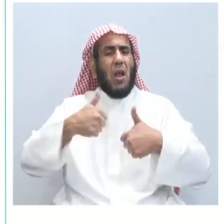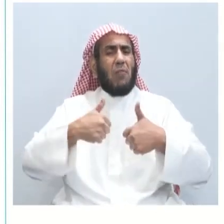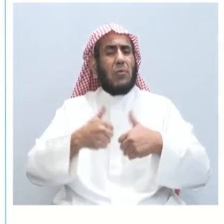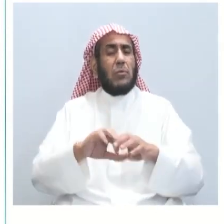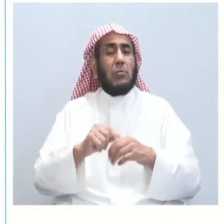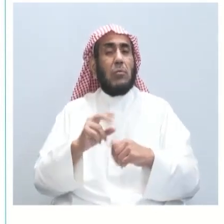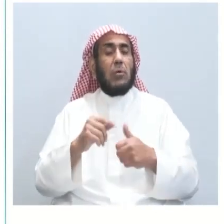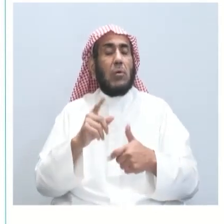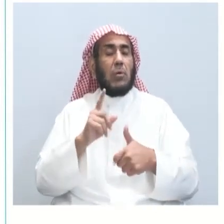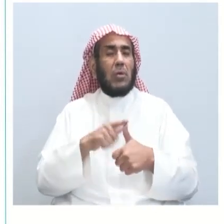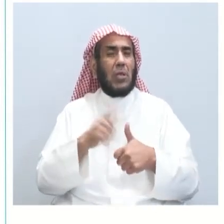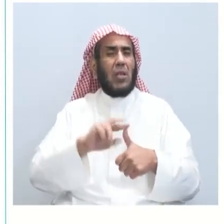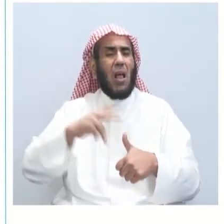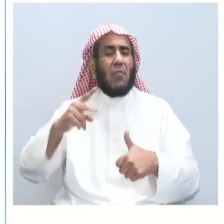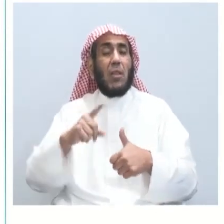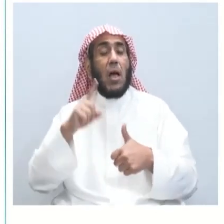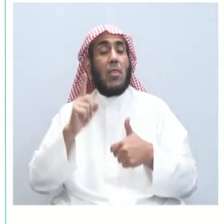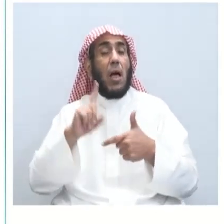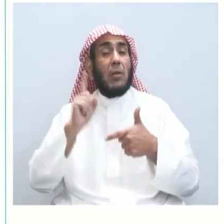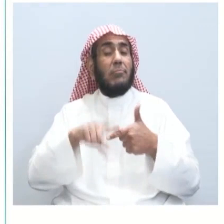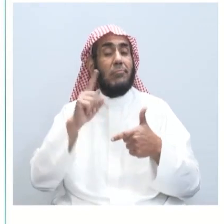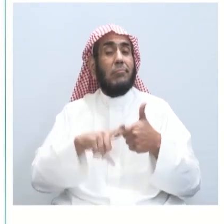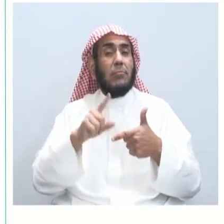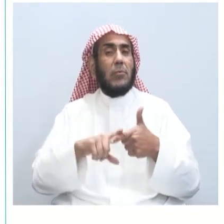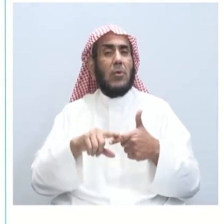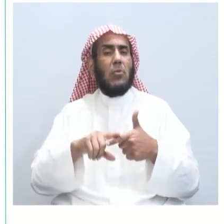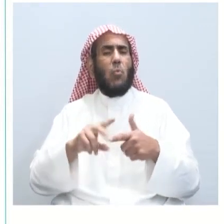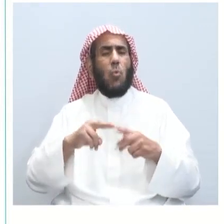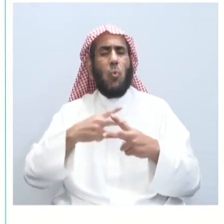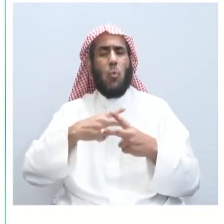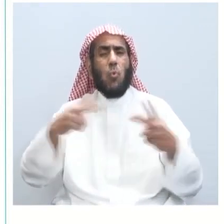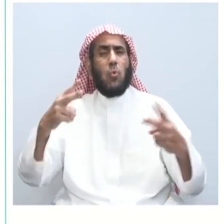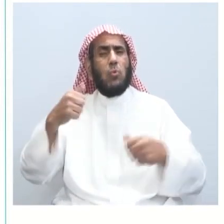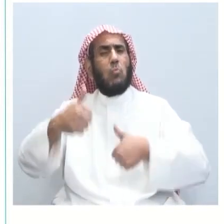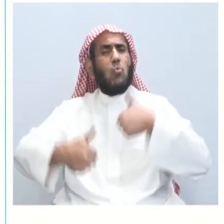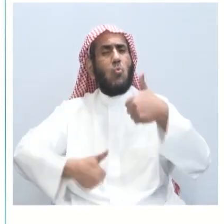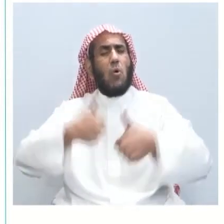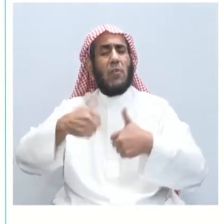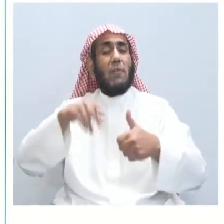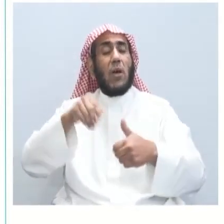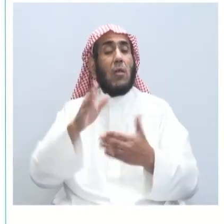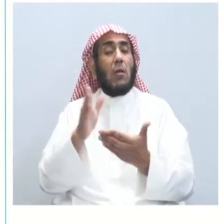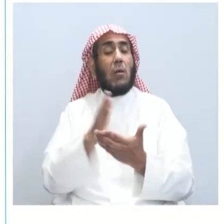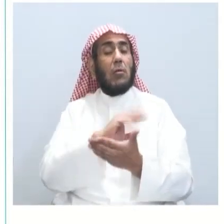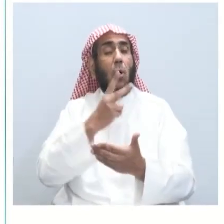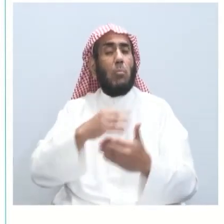الامر الاول هو اختلاف الحاجات الامر الاخر ان هنالك العديد منافسين في هذا القطاع